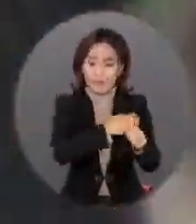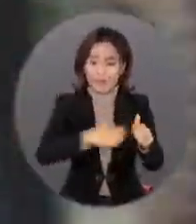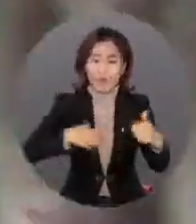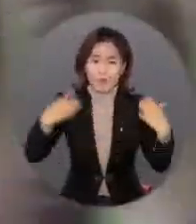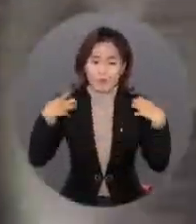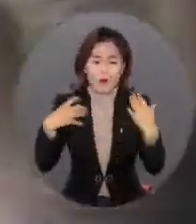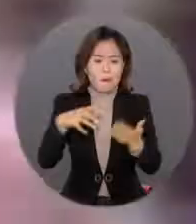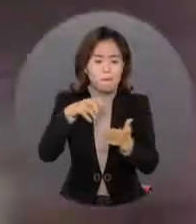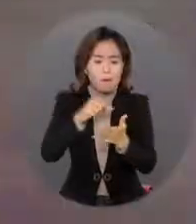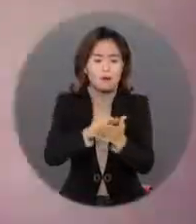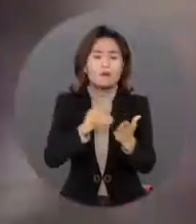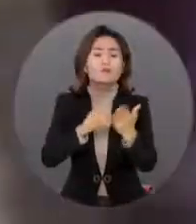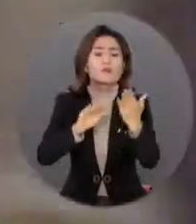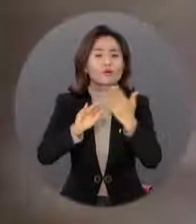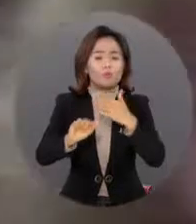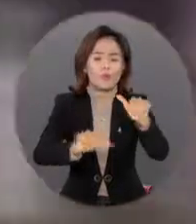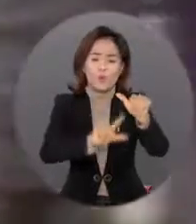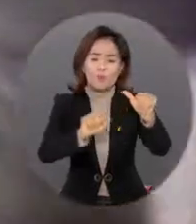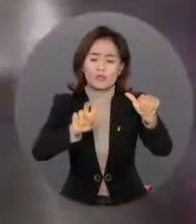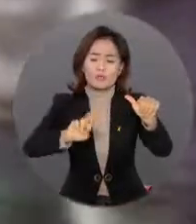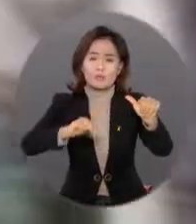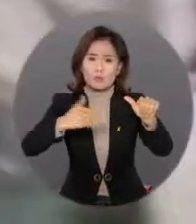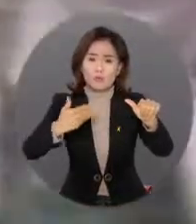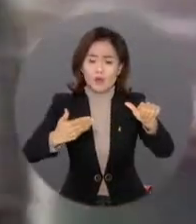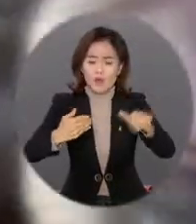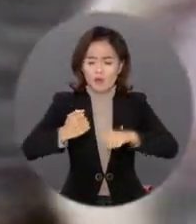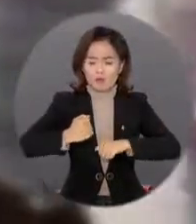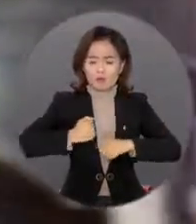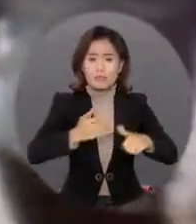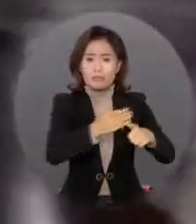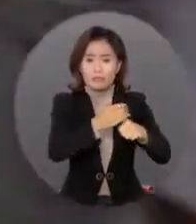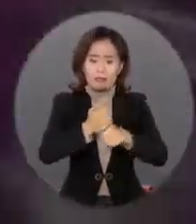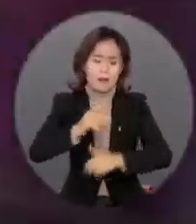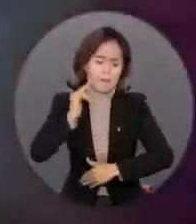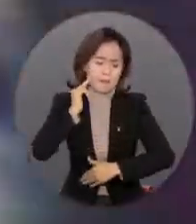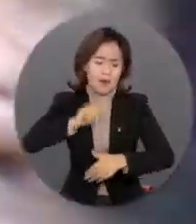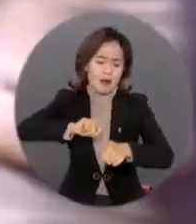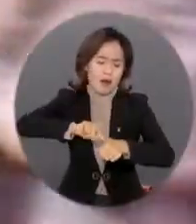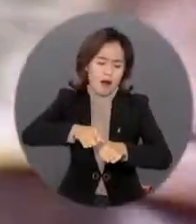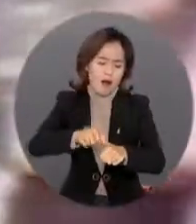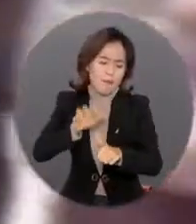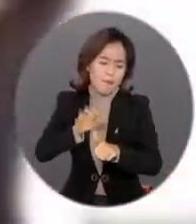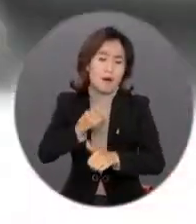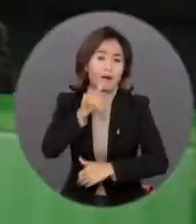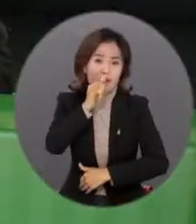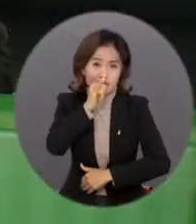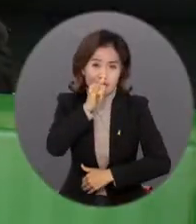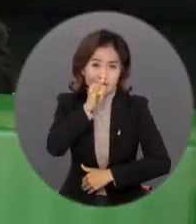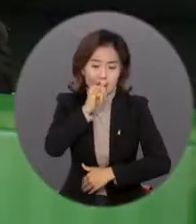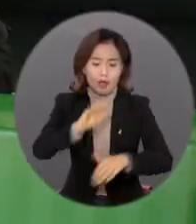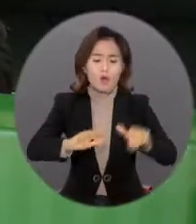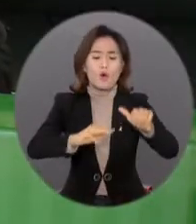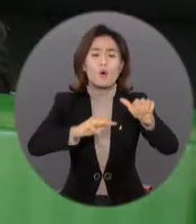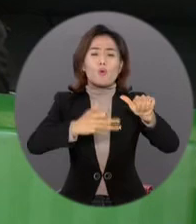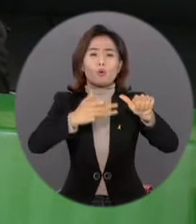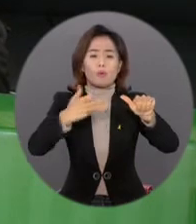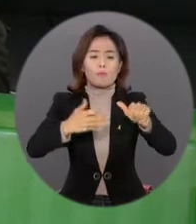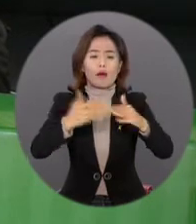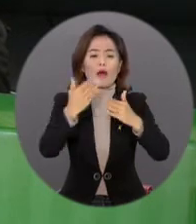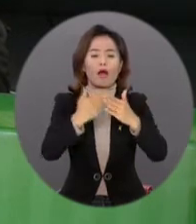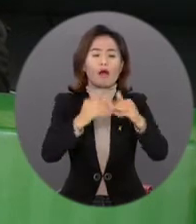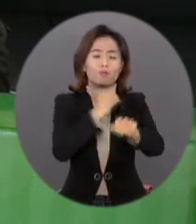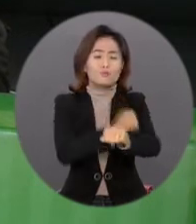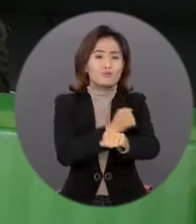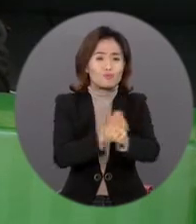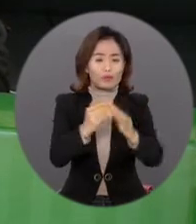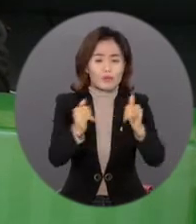진압작전이 끝나고 5월 29일 상무대 전교사로 붙잡혀가 모진 고문을 당했습니다. 5.18 유공자로